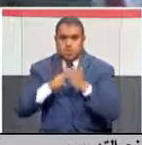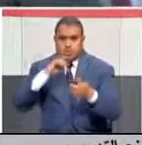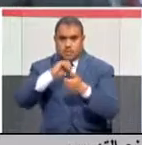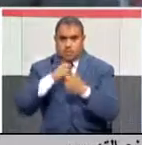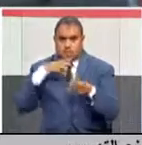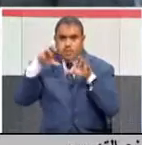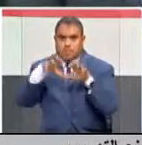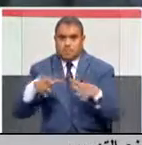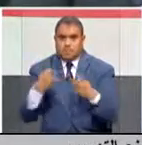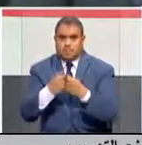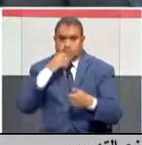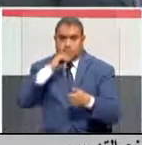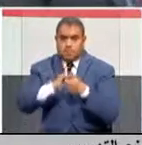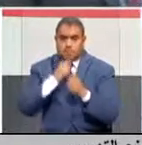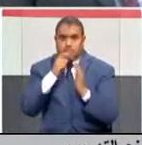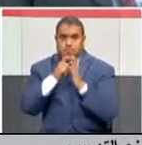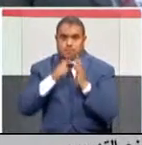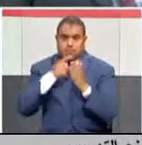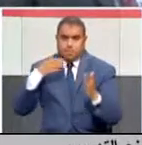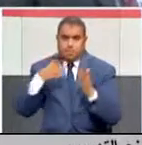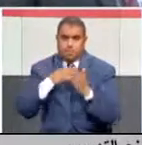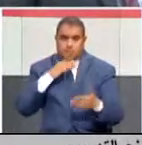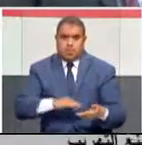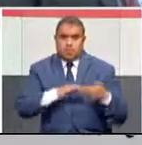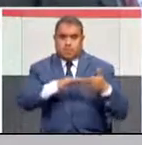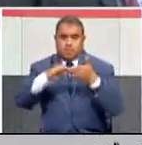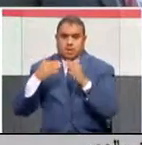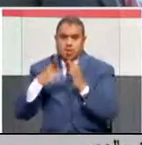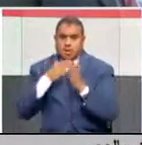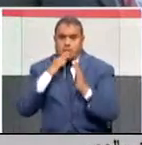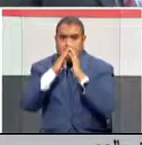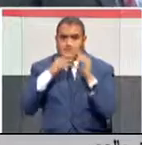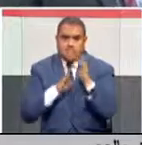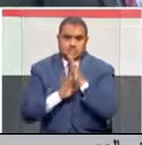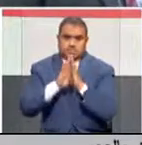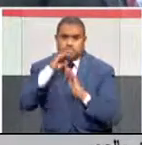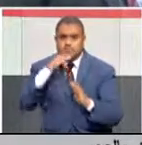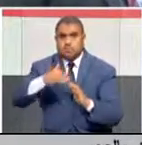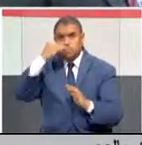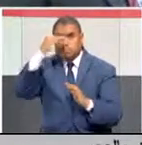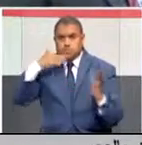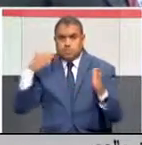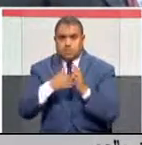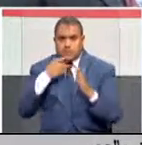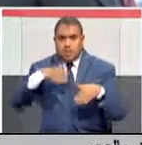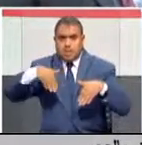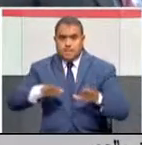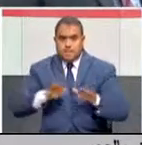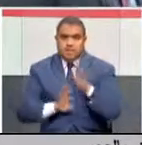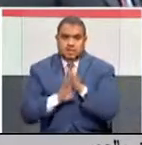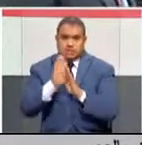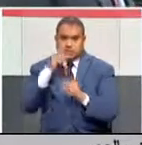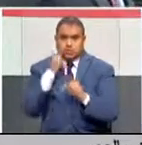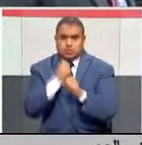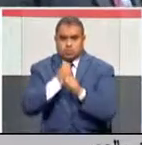بين البلدين، فنحن على ثقة بأن الحالة الاقتصادية في مصر ستنتعش في المستقبل، وسيلعب مجلس الأعمال دور